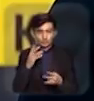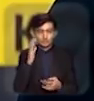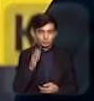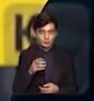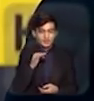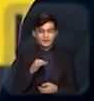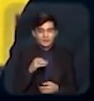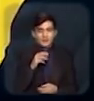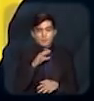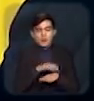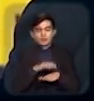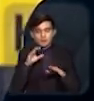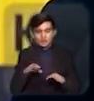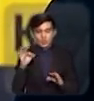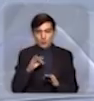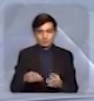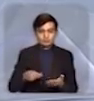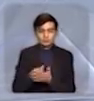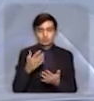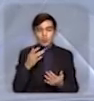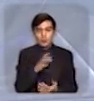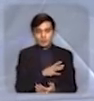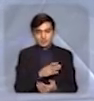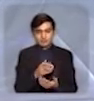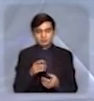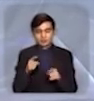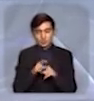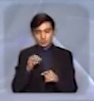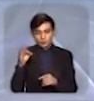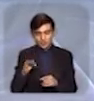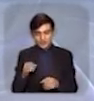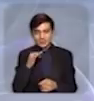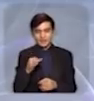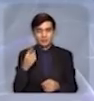қоса борышкердің банкке беретін артық төлемі, қарызын кешіктірсе төлейтін өсім